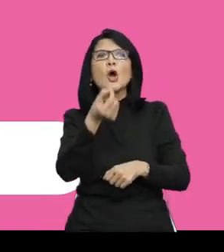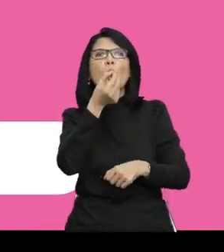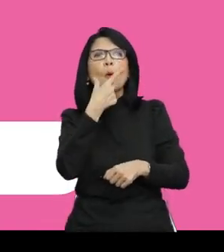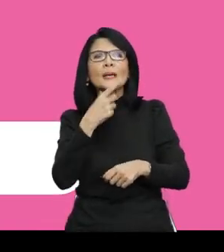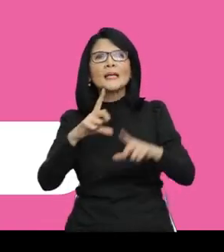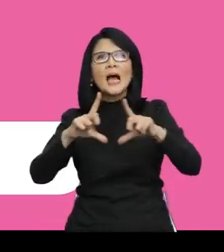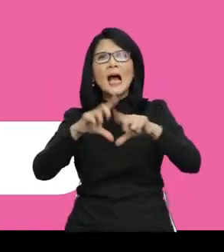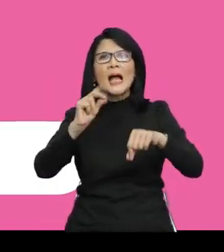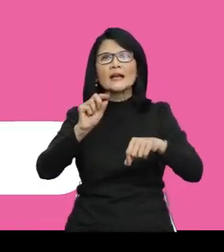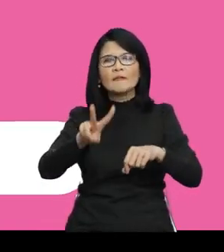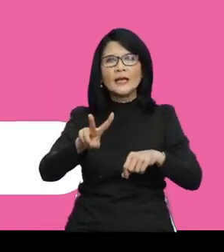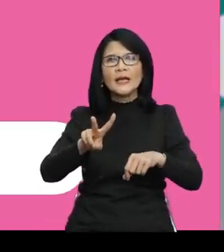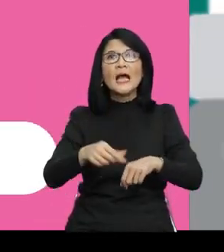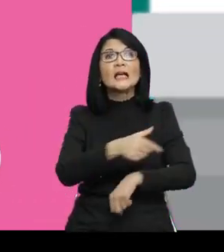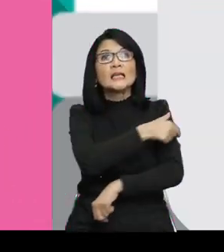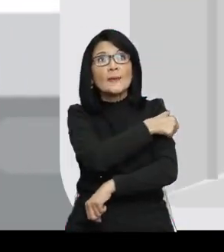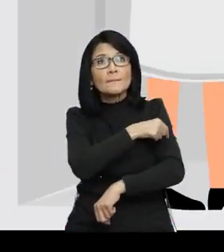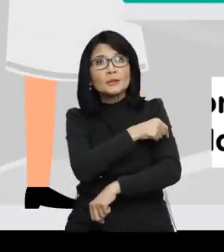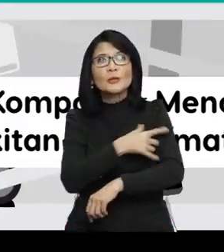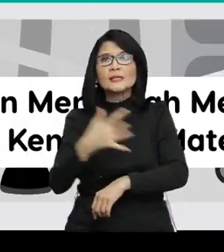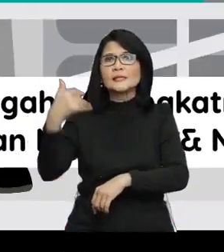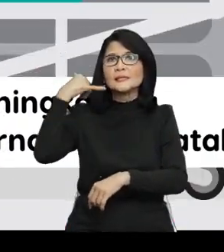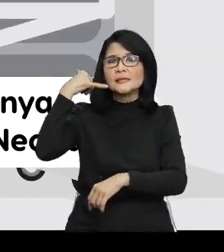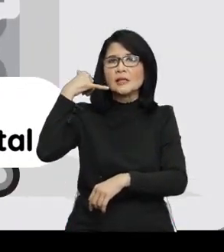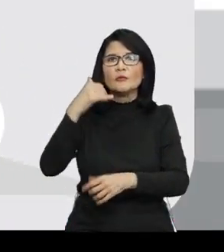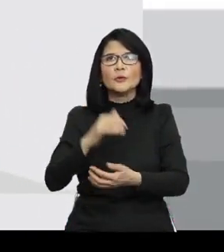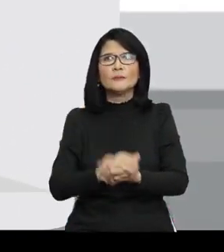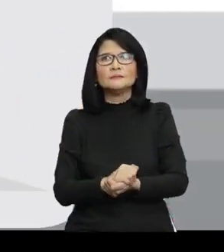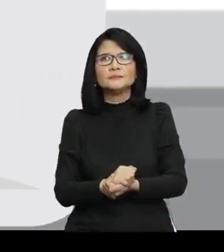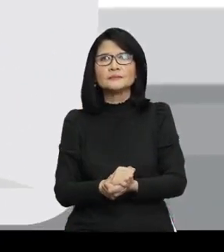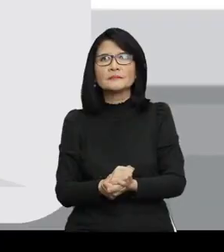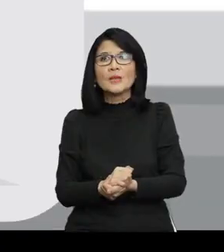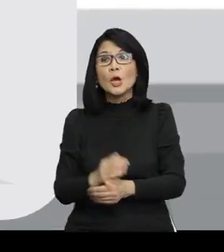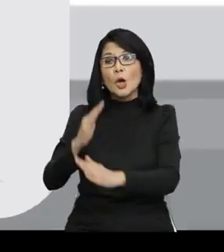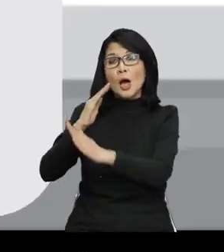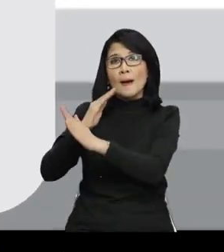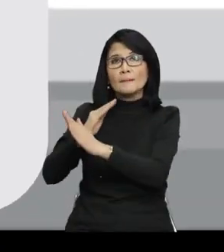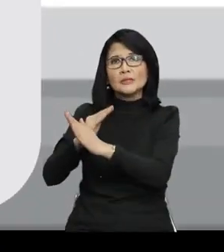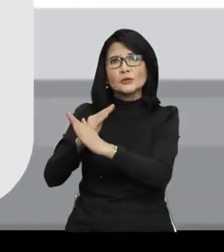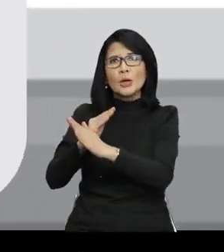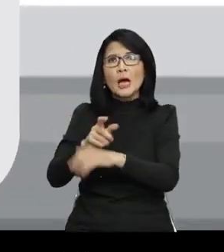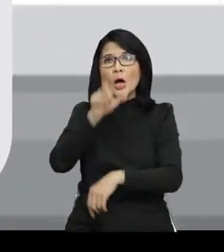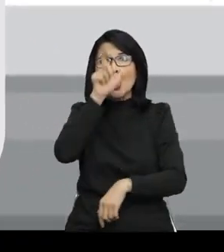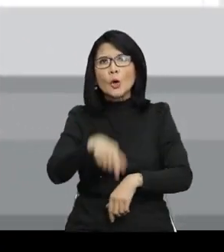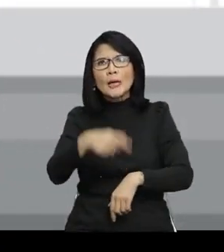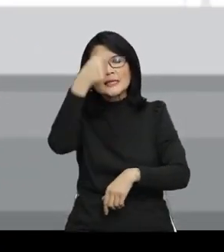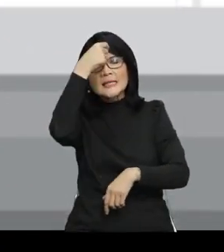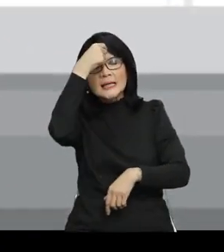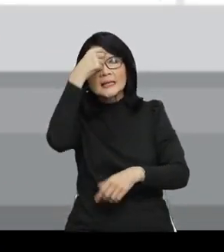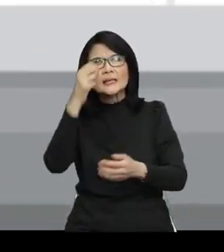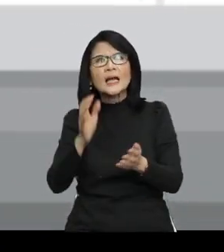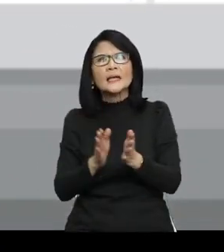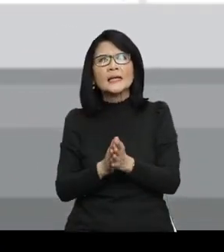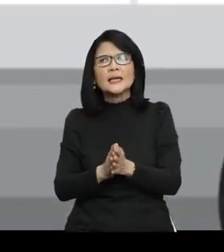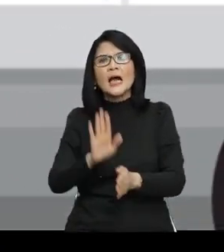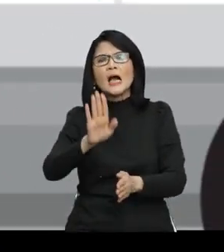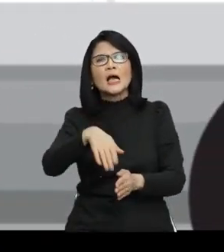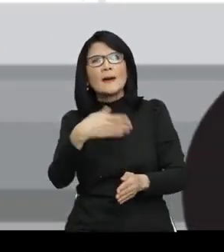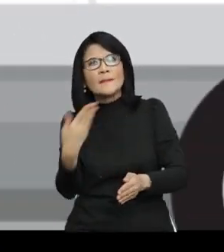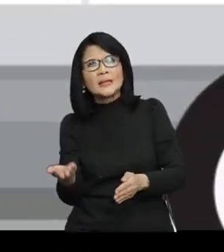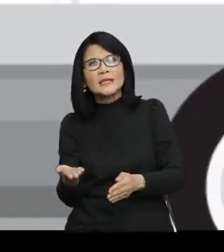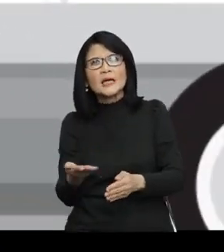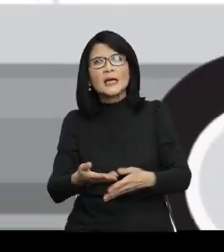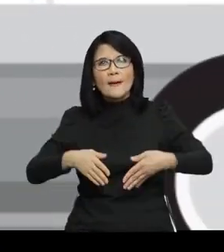ARV, dan hotline petugas layanan ARV. Komponen mencegah meningkatnya kesakitan dan kematian maternal